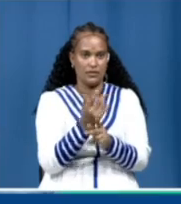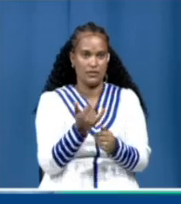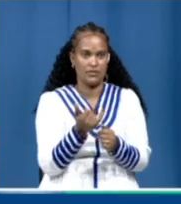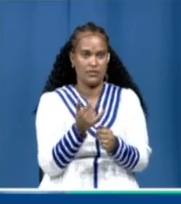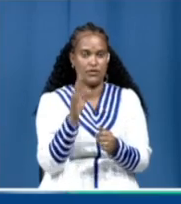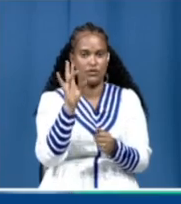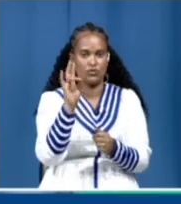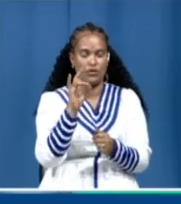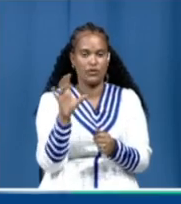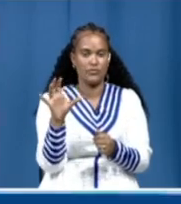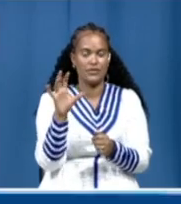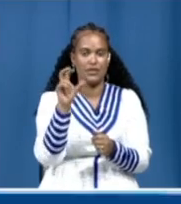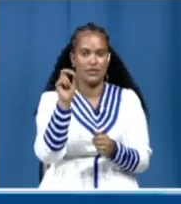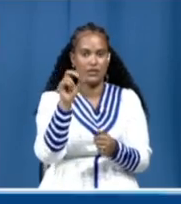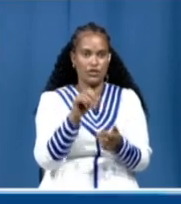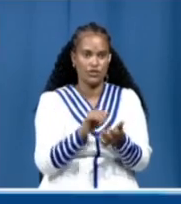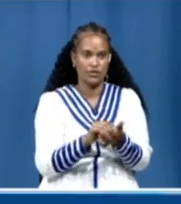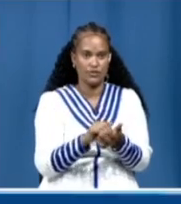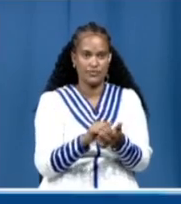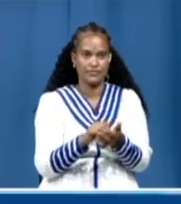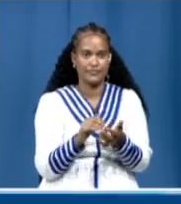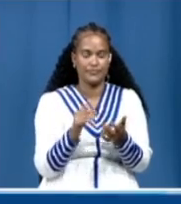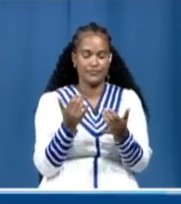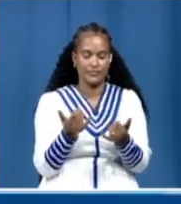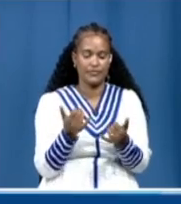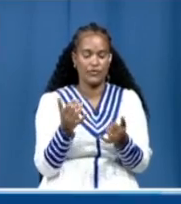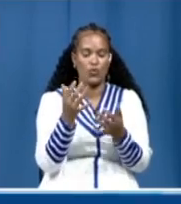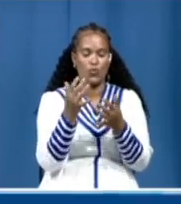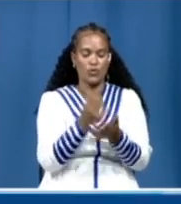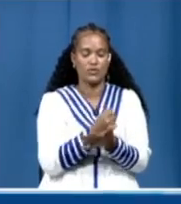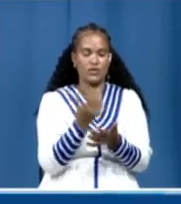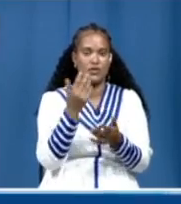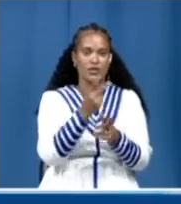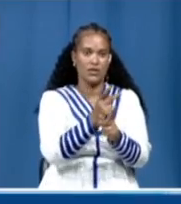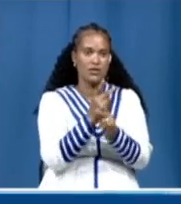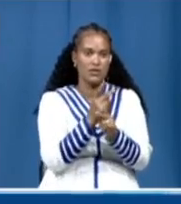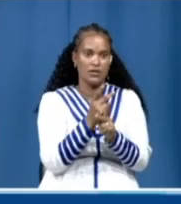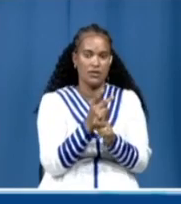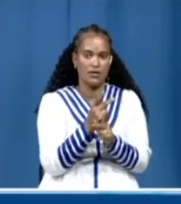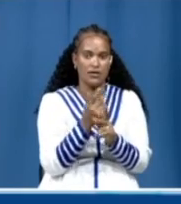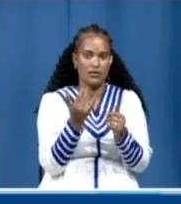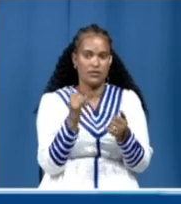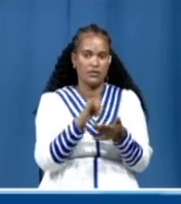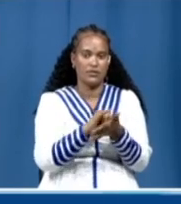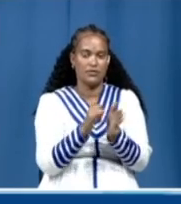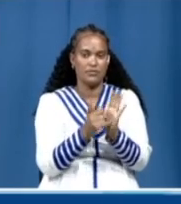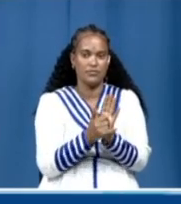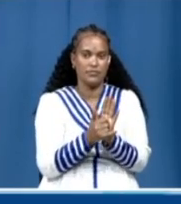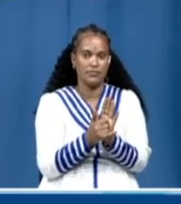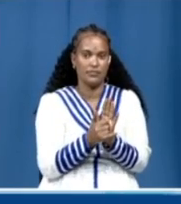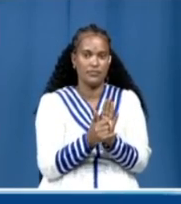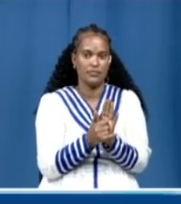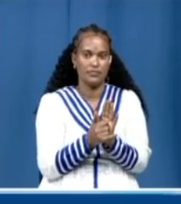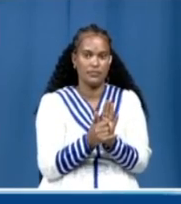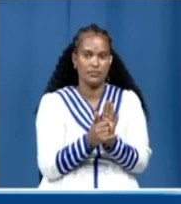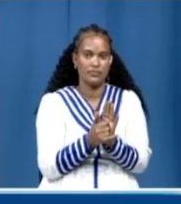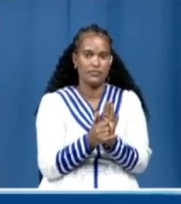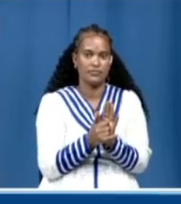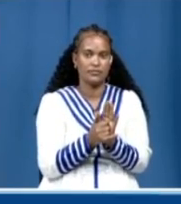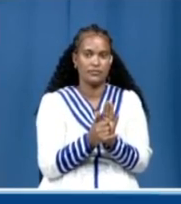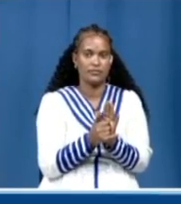ንዶስድ 730 ሽሕ እዩ ኣብ ቅድም ክብል ተወሰነ ወሲደ ናይ ልቃሕ ሕዚ ድማ ናይ ልቃሕ ናይ ዕቋር ዓቕሚ